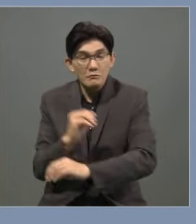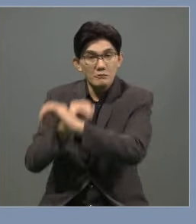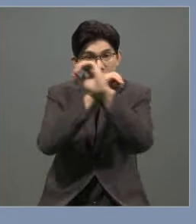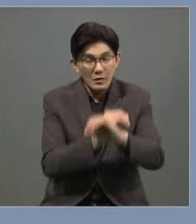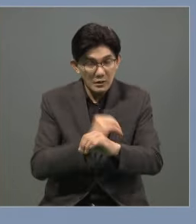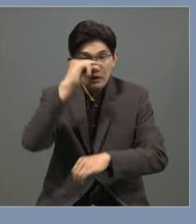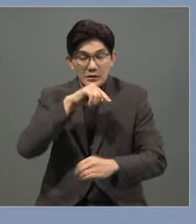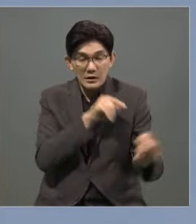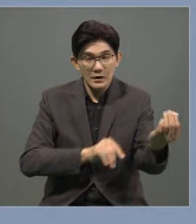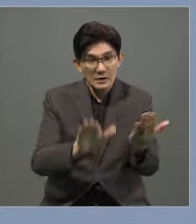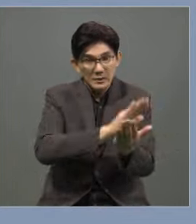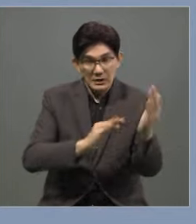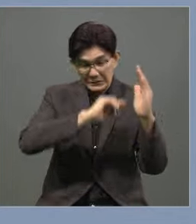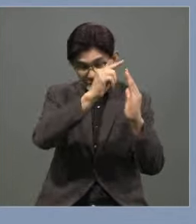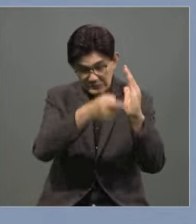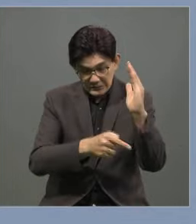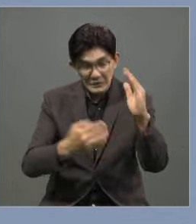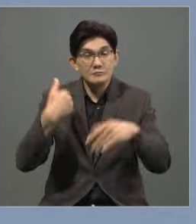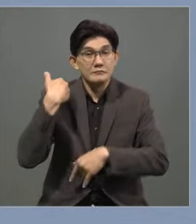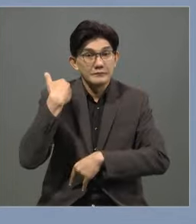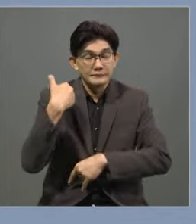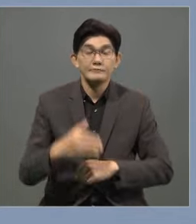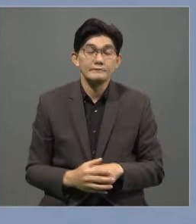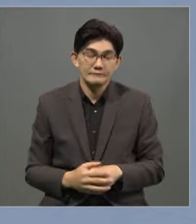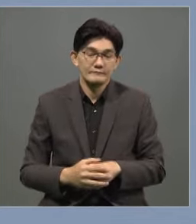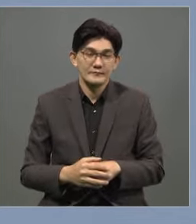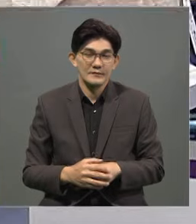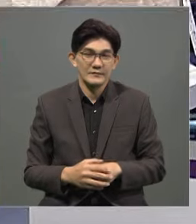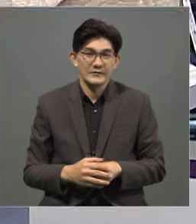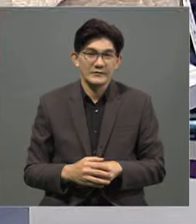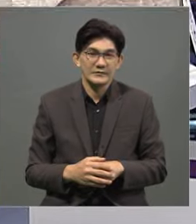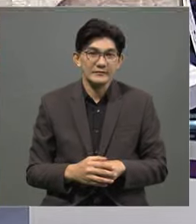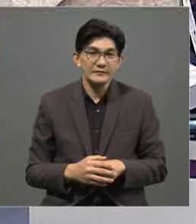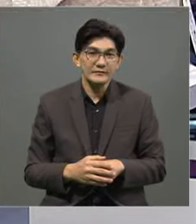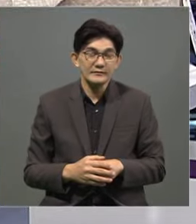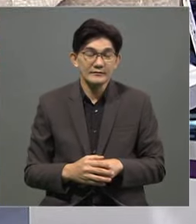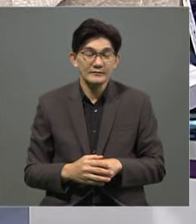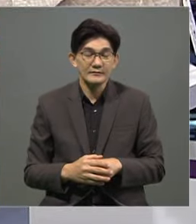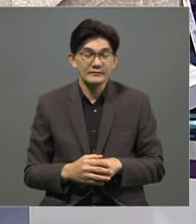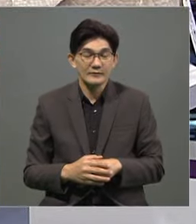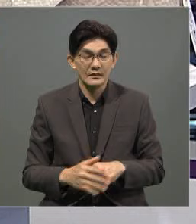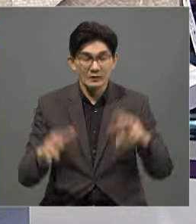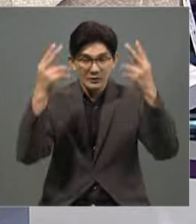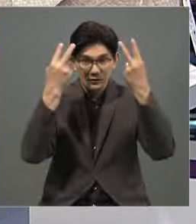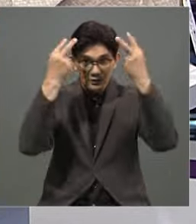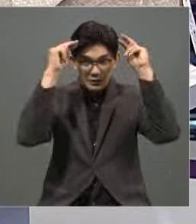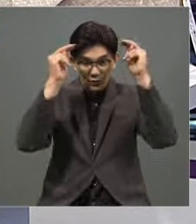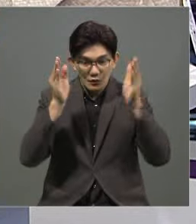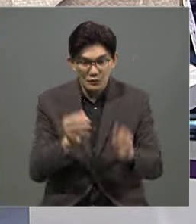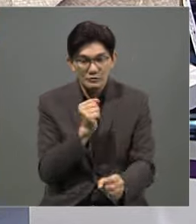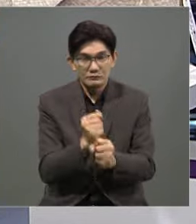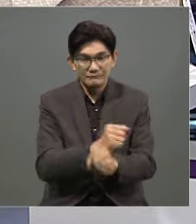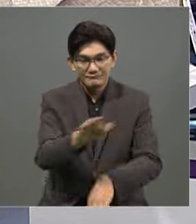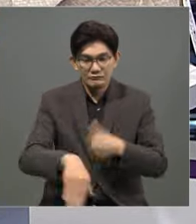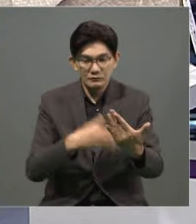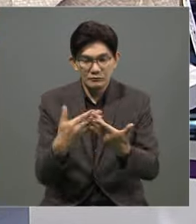ชนตลอดแนวชายแดนไทยเมียนมาร์ครับขณะที่ทางด้านท่านนายกแล้วก็เจ้าหน้าที่ทุกฝ่ายก็ย้ำถึง